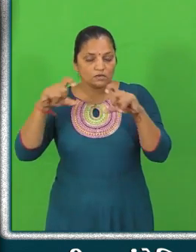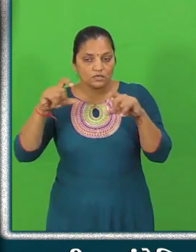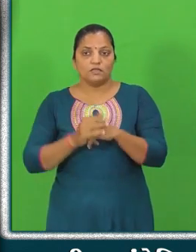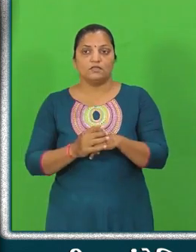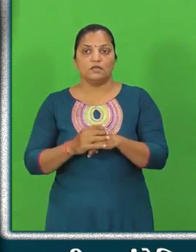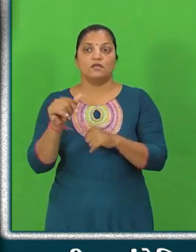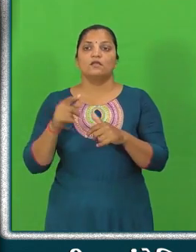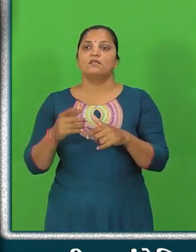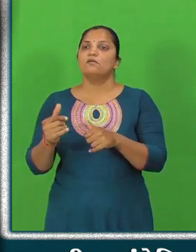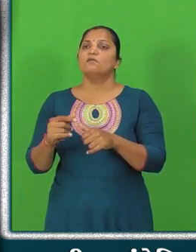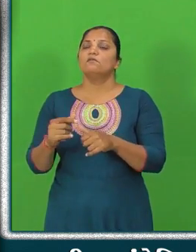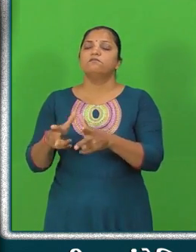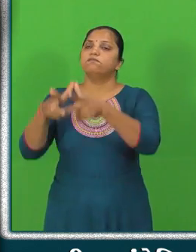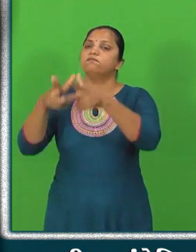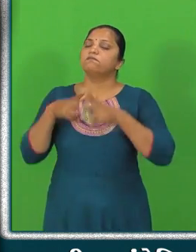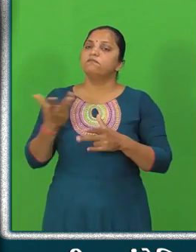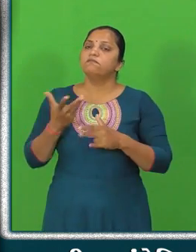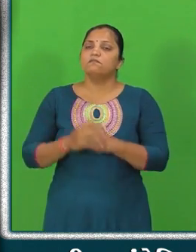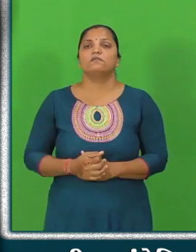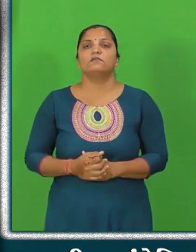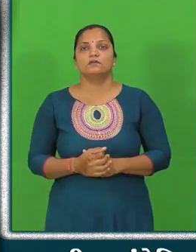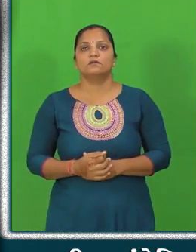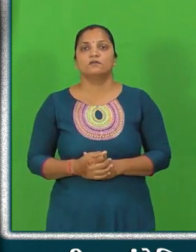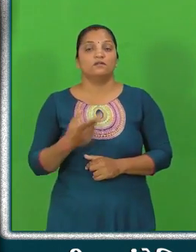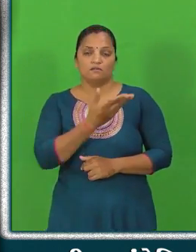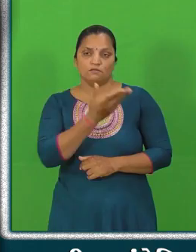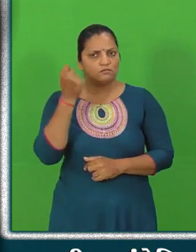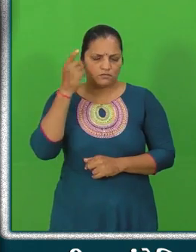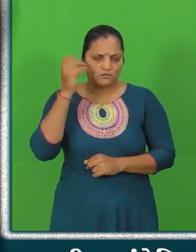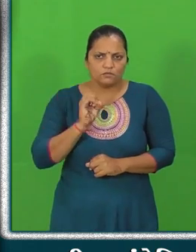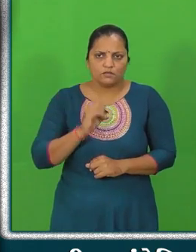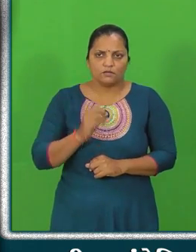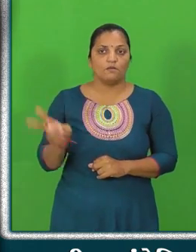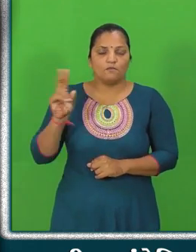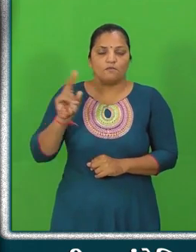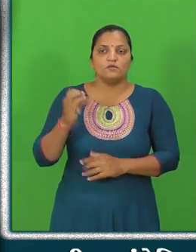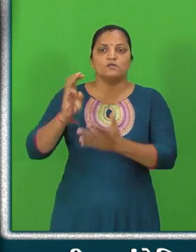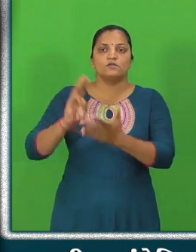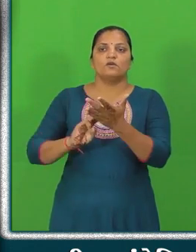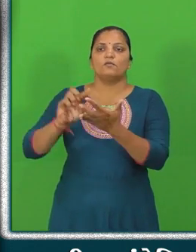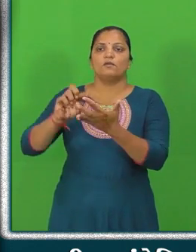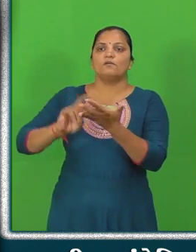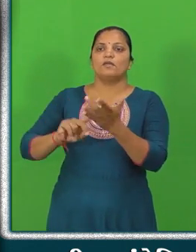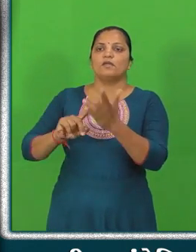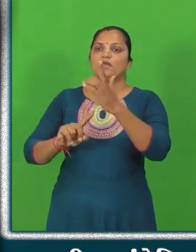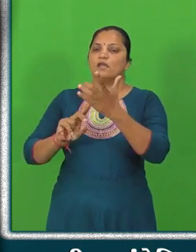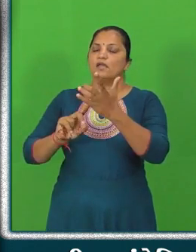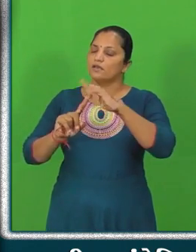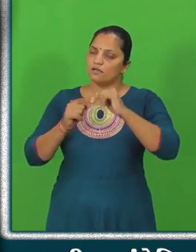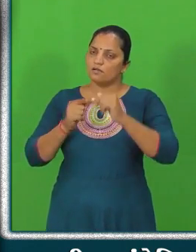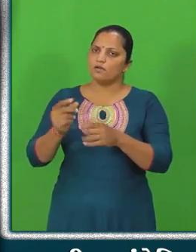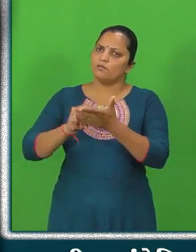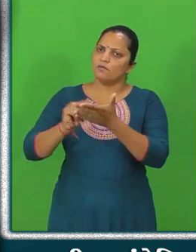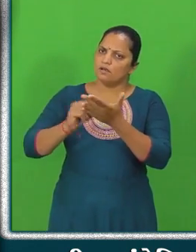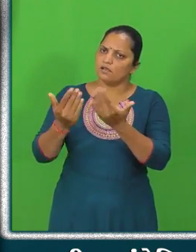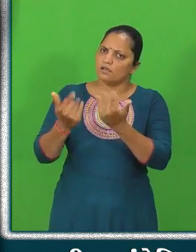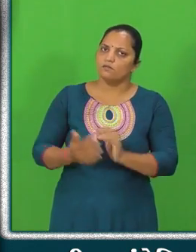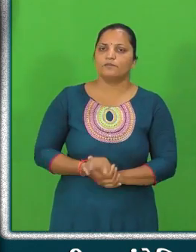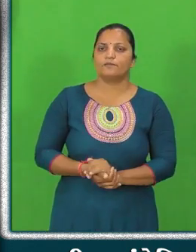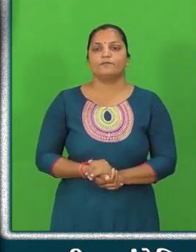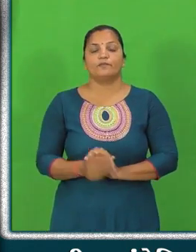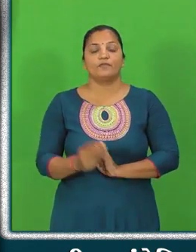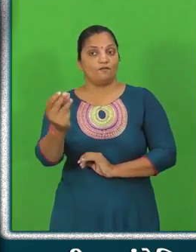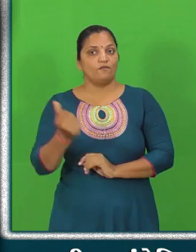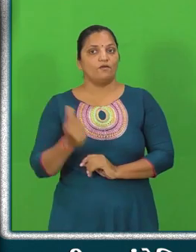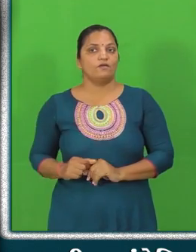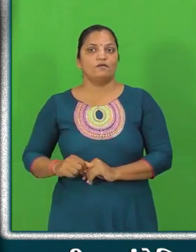કહેવા માગો છો. લાઈવ પ્રશ્નોની રજૂઆત અહીંયા કરો, પછી ન સમજ પડી હોય તે કમેન્ટમાં પણ લખી શકો. કે ચલો